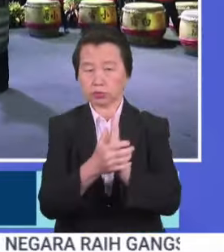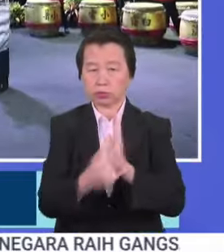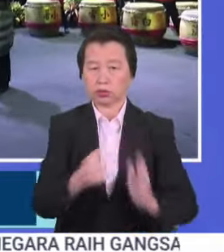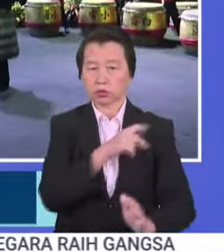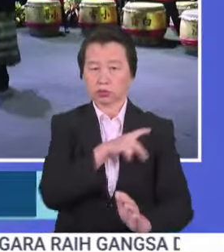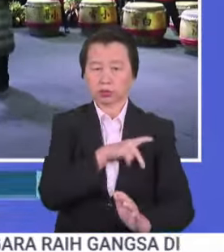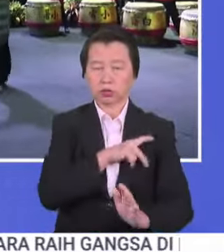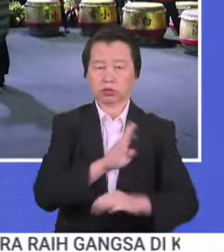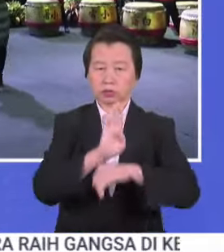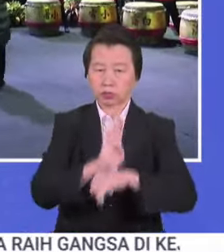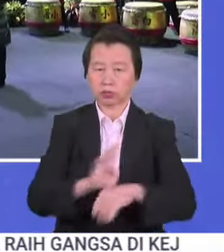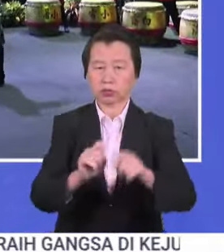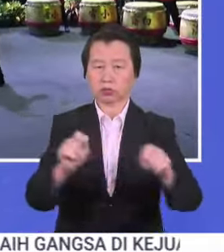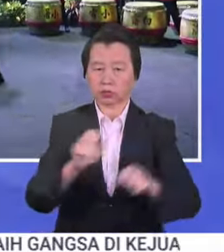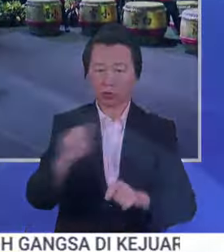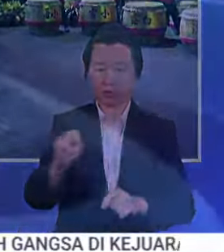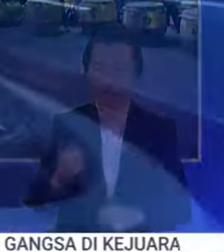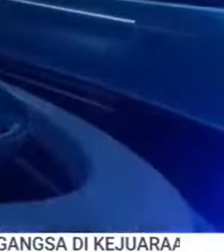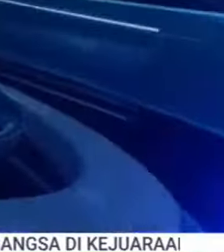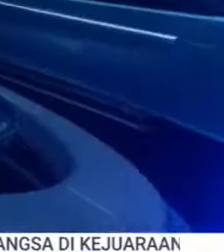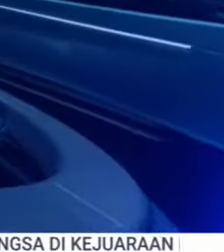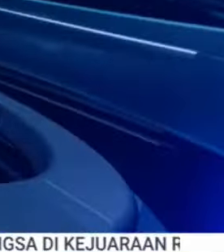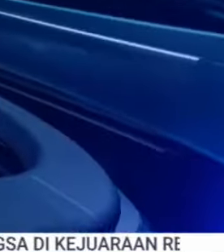kepribadian budaya tempatan.